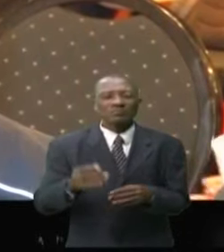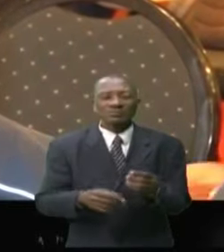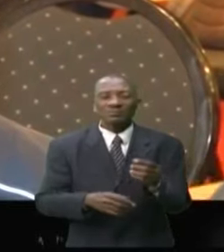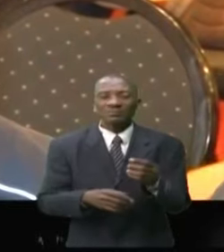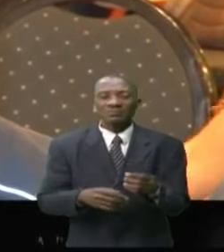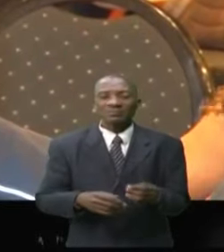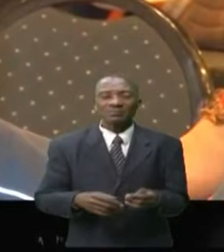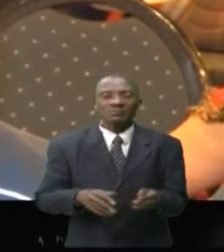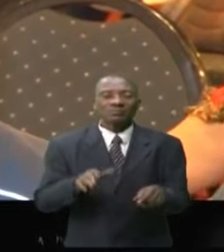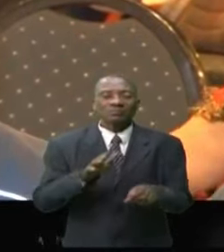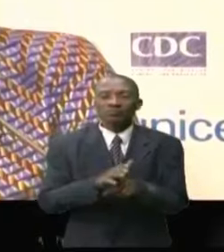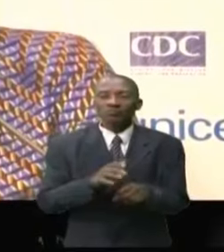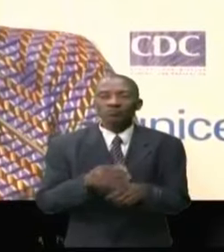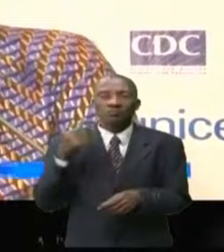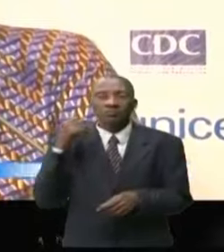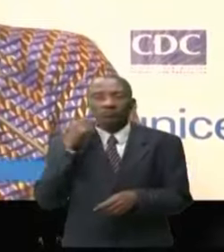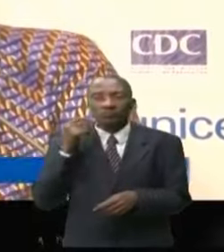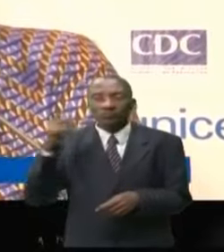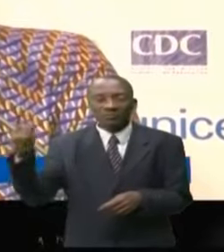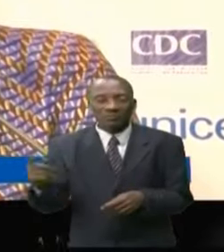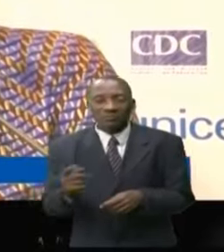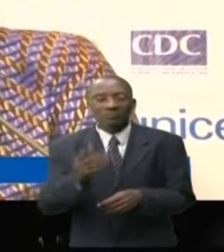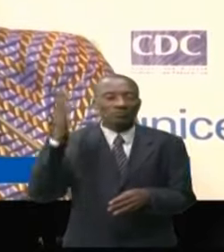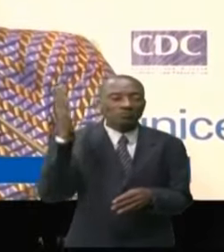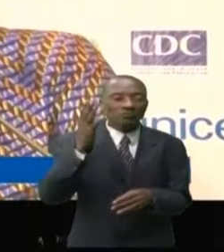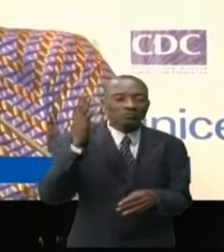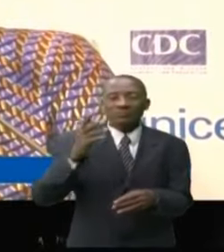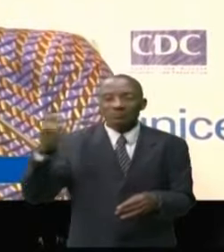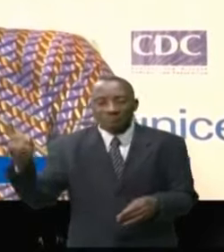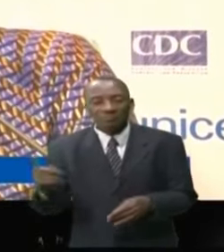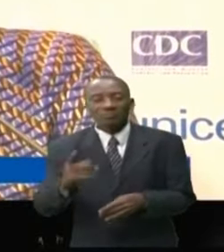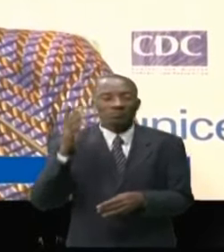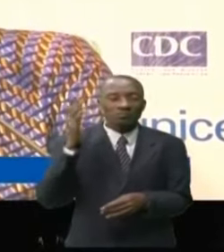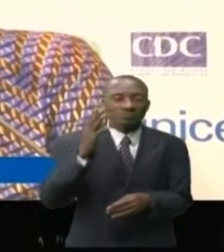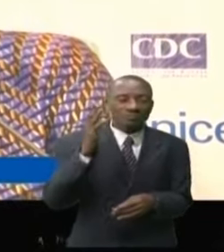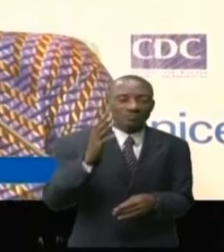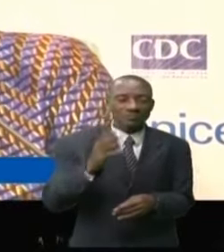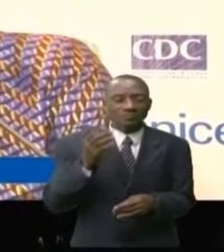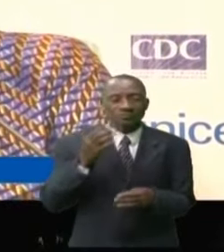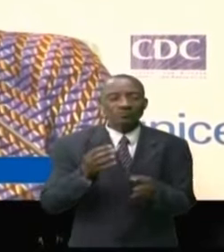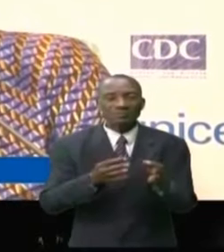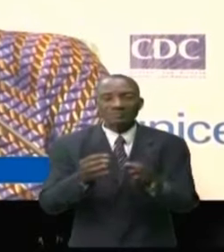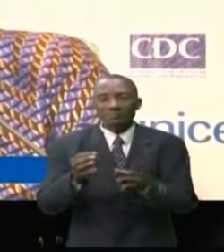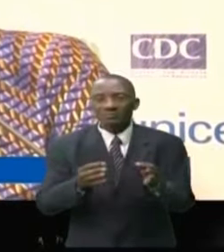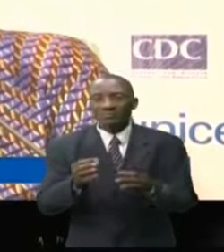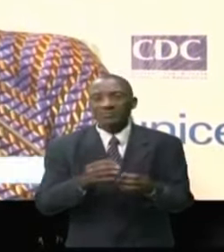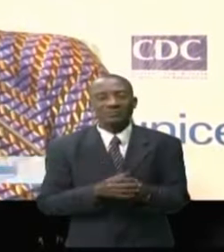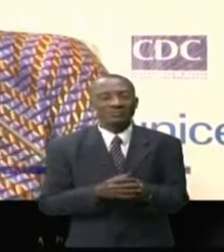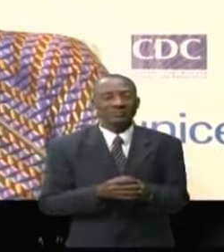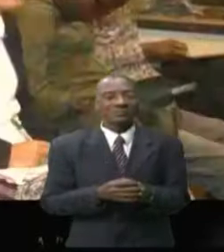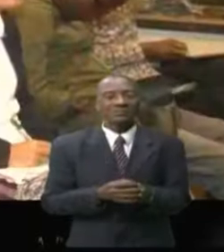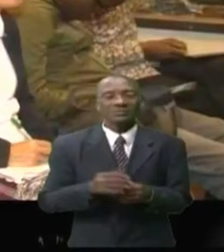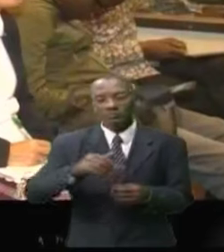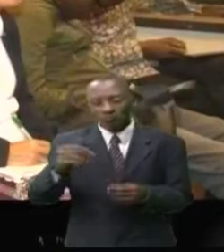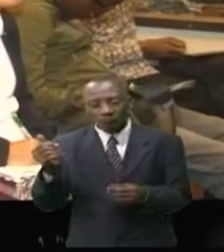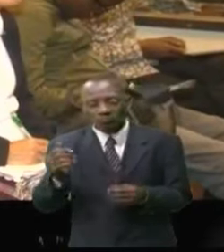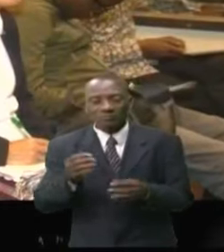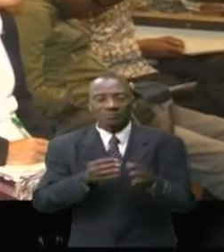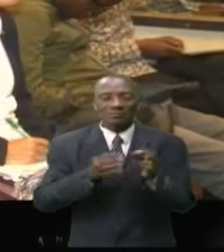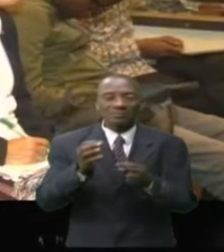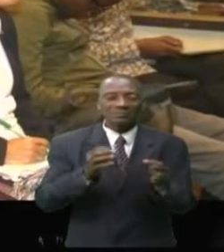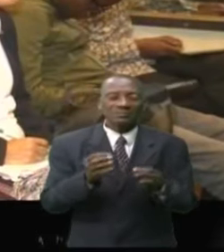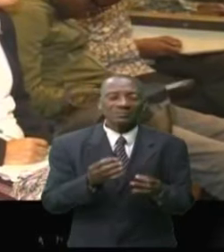coins les plus les plus enconés c'est vrai que dans les zones où les conflits sont encore ouverts où vraiment les armes sont en train de